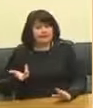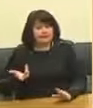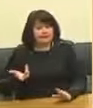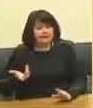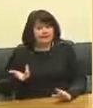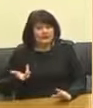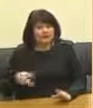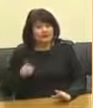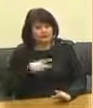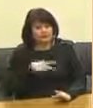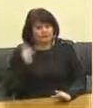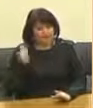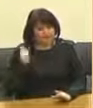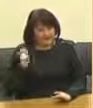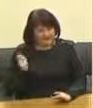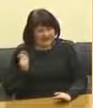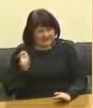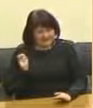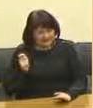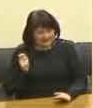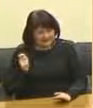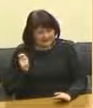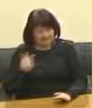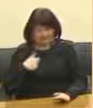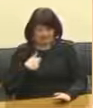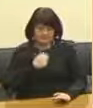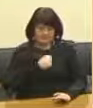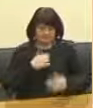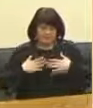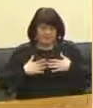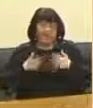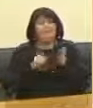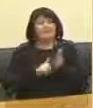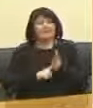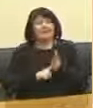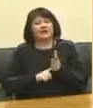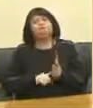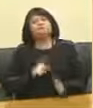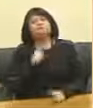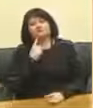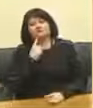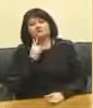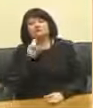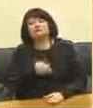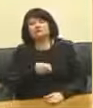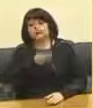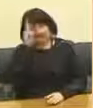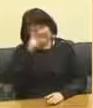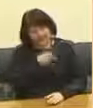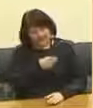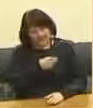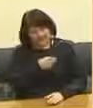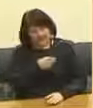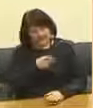Η σωστή πολιτική κατά την Ένωση Κεντρών ήταν να επιβάλλουμε στη Γερμανία,